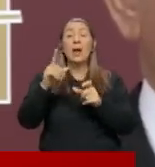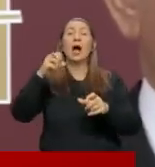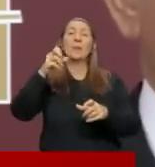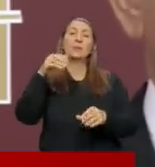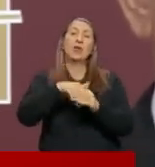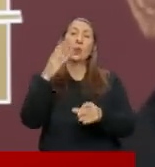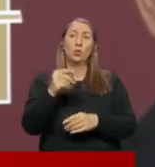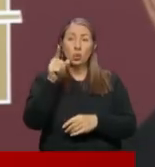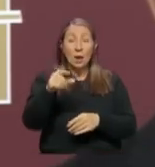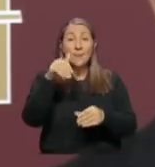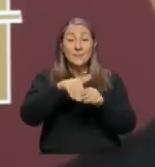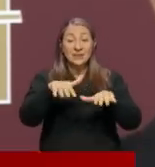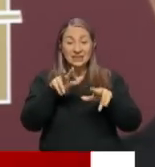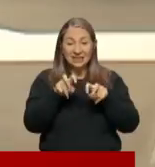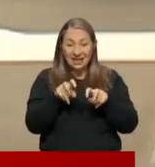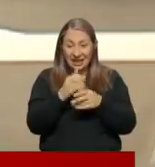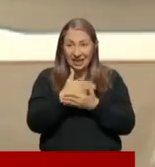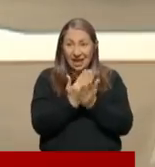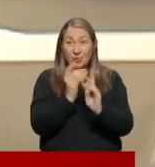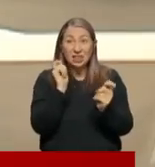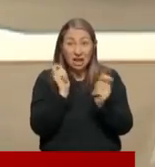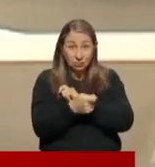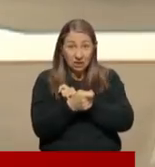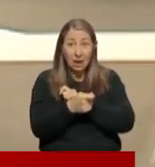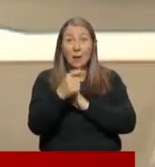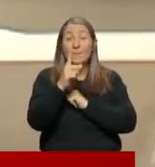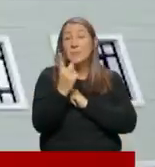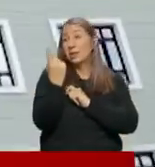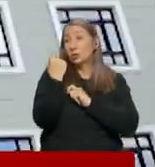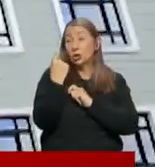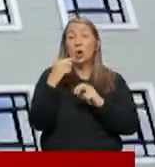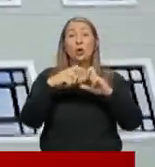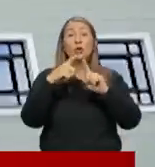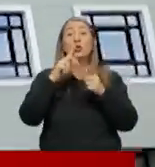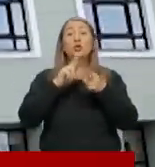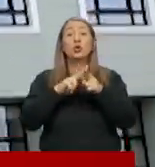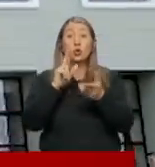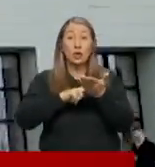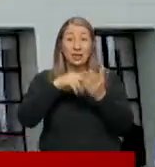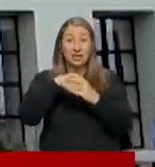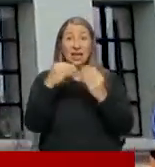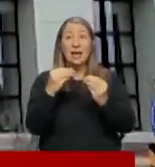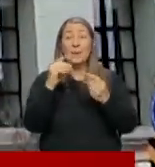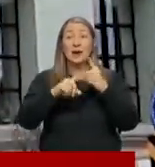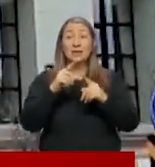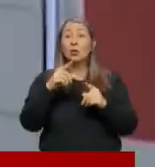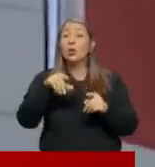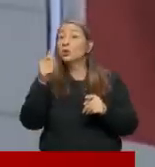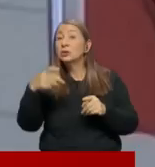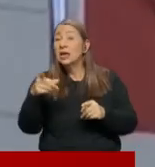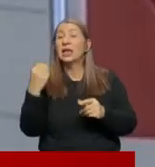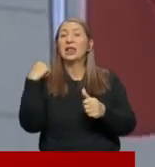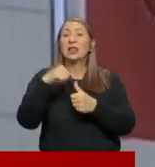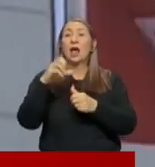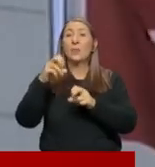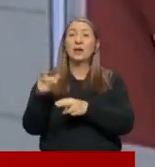Parti milletvekili. Meclisteki sandalye dağılımının değişmesiyle bir gün önce RTÜK üyeliği için İyi Parti'de olan kontenjan da yeniden